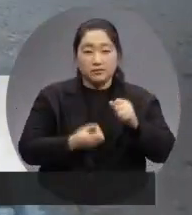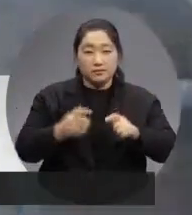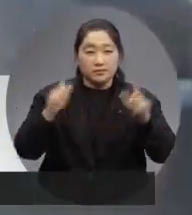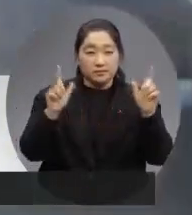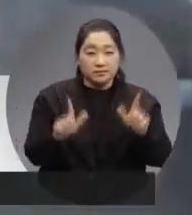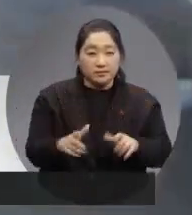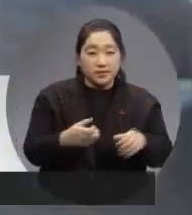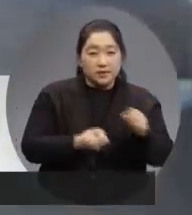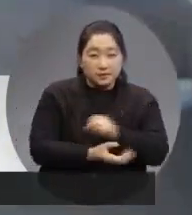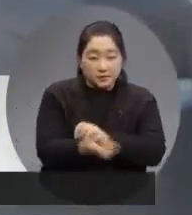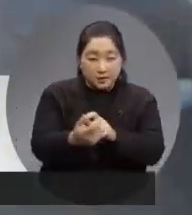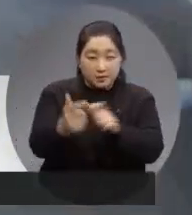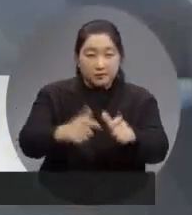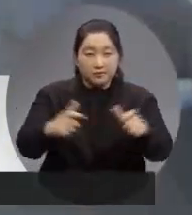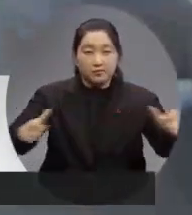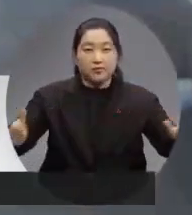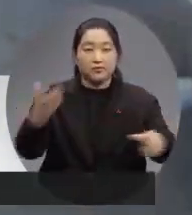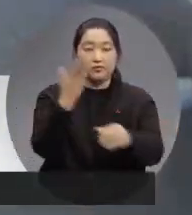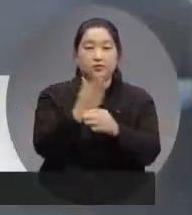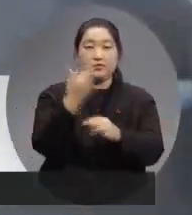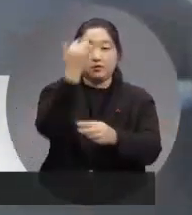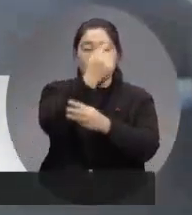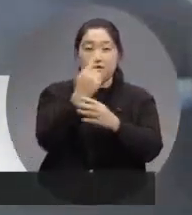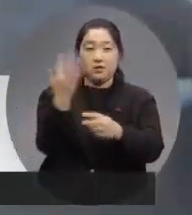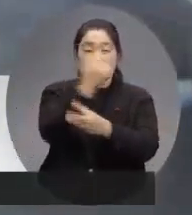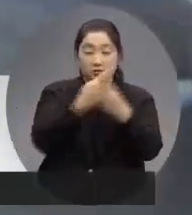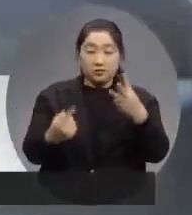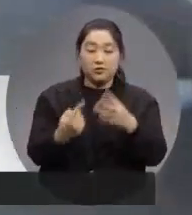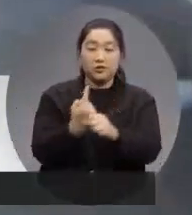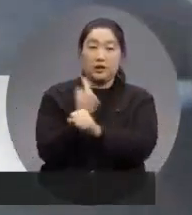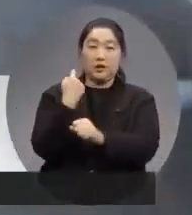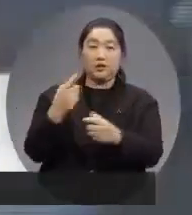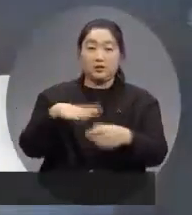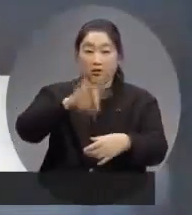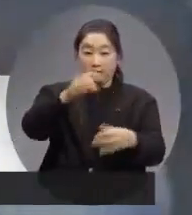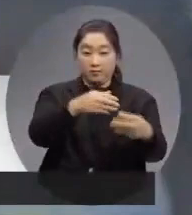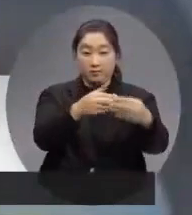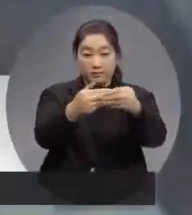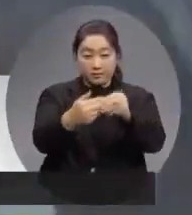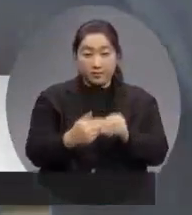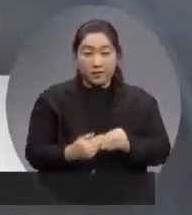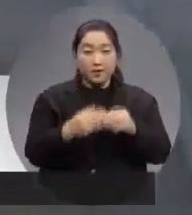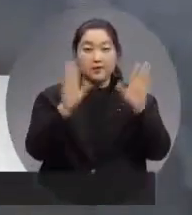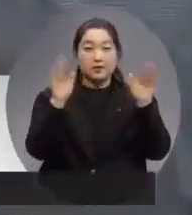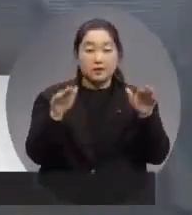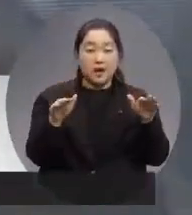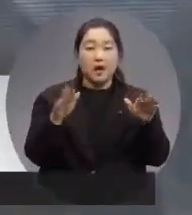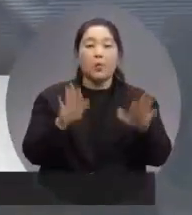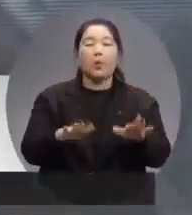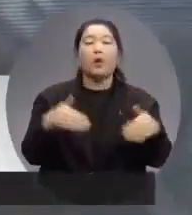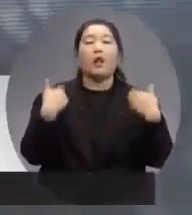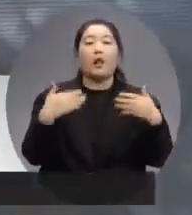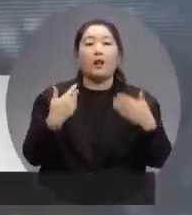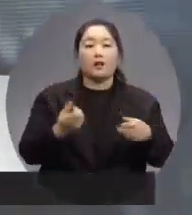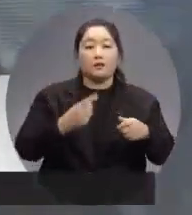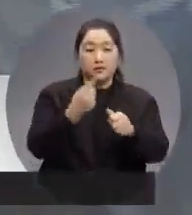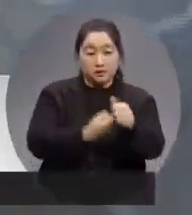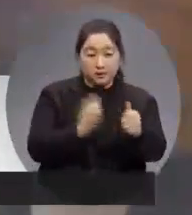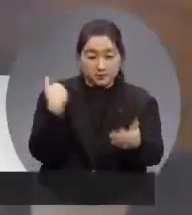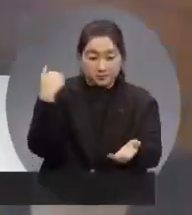건데요 청주에서도 지난해 처음으로 데려온 황새 한쌍이 올가을 자연으로 돌아갈 준비를 하고